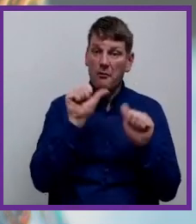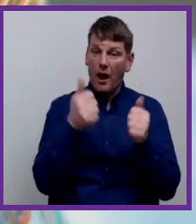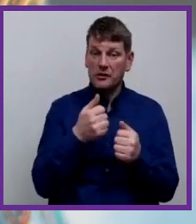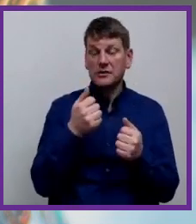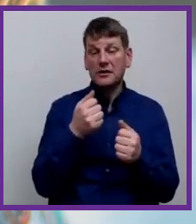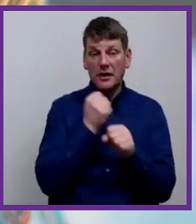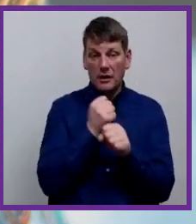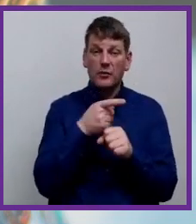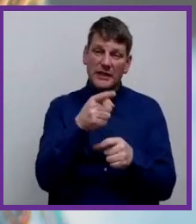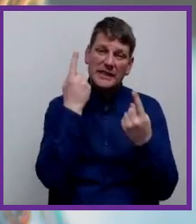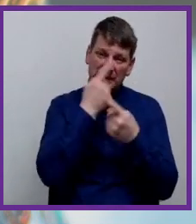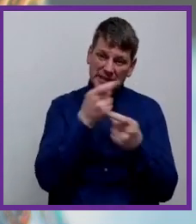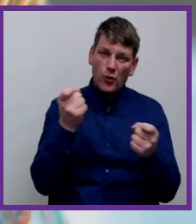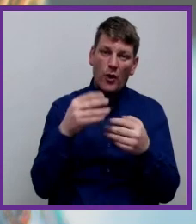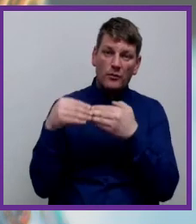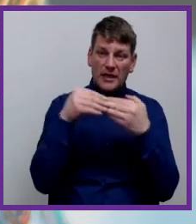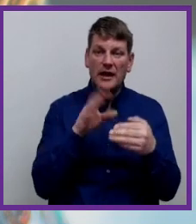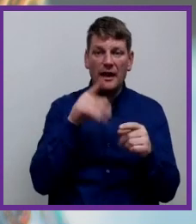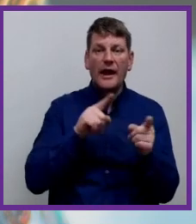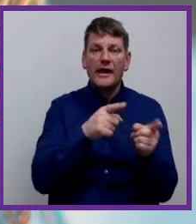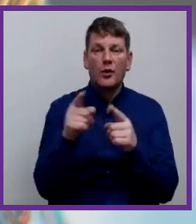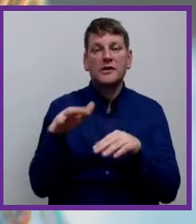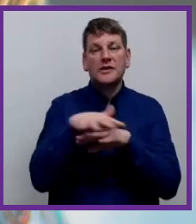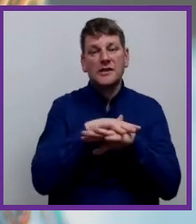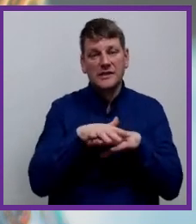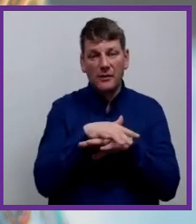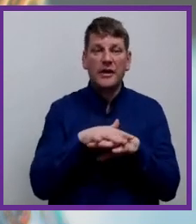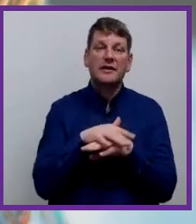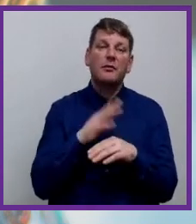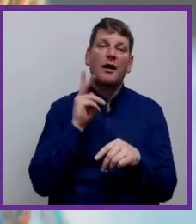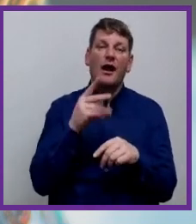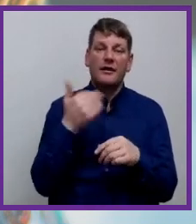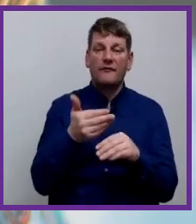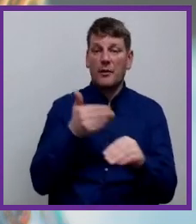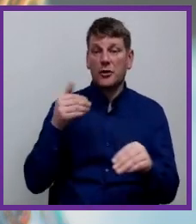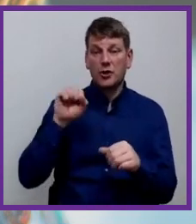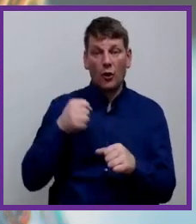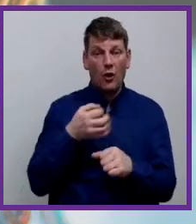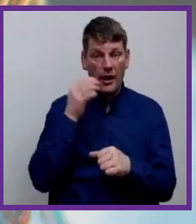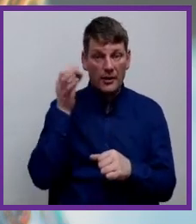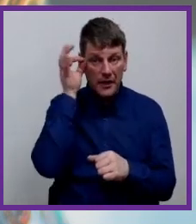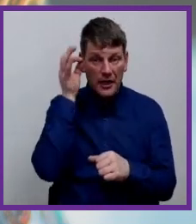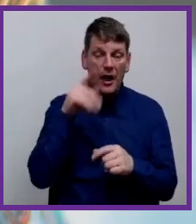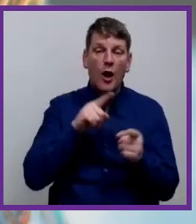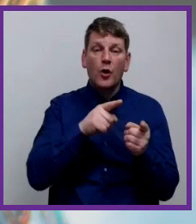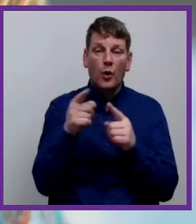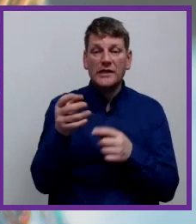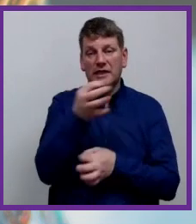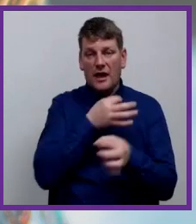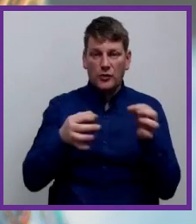ziņojuma nesējs. Būtībā, lai ierosinātu sabiedrību, tiešām, kā jau iepriekšējie kolēģi minēja, lai rosinātu šo te